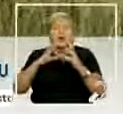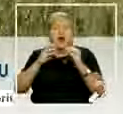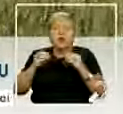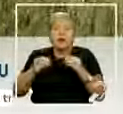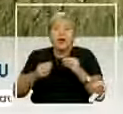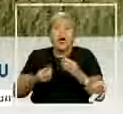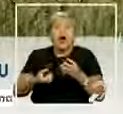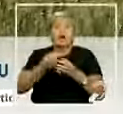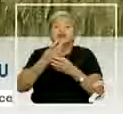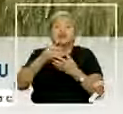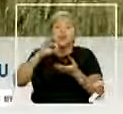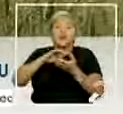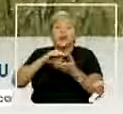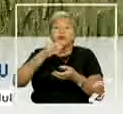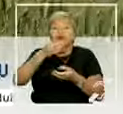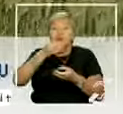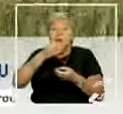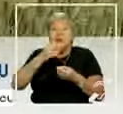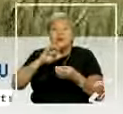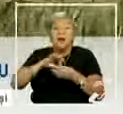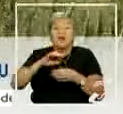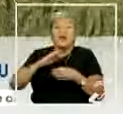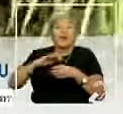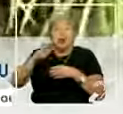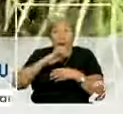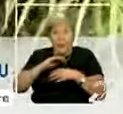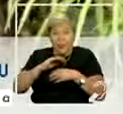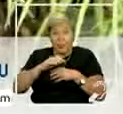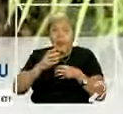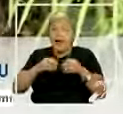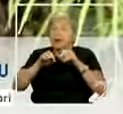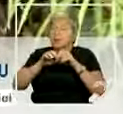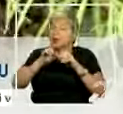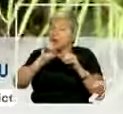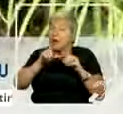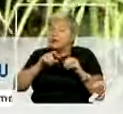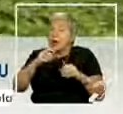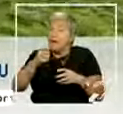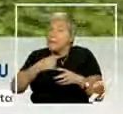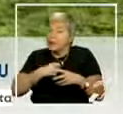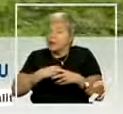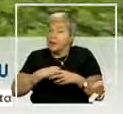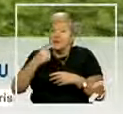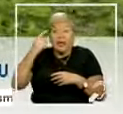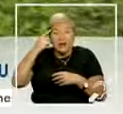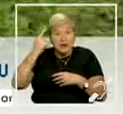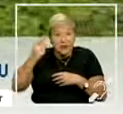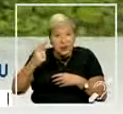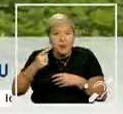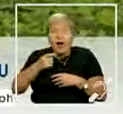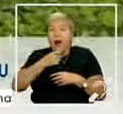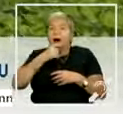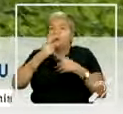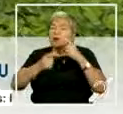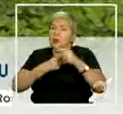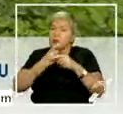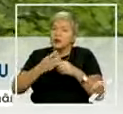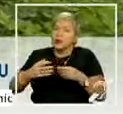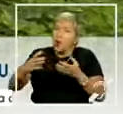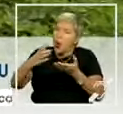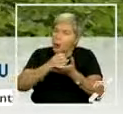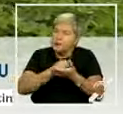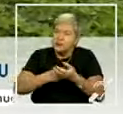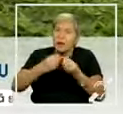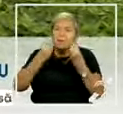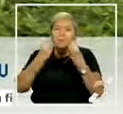însămânțarea culturilor de toamnă, în așa fel încât să putem spera la rezultate bune pentru anul